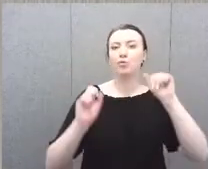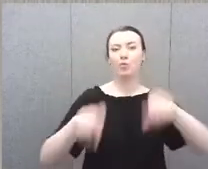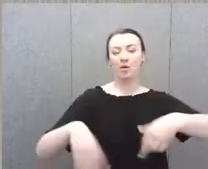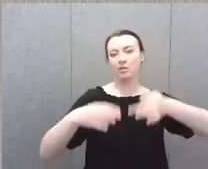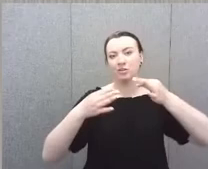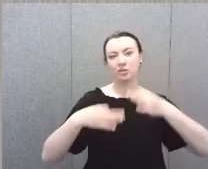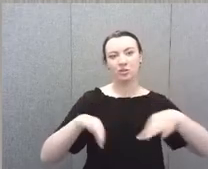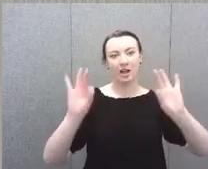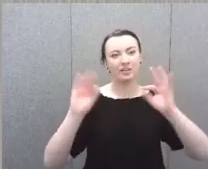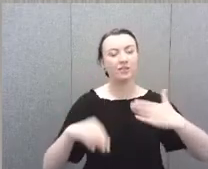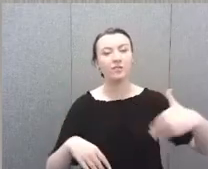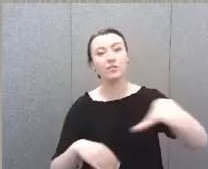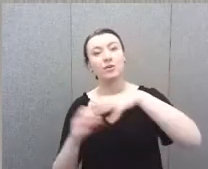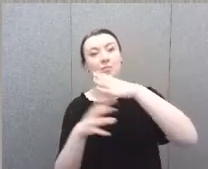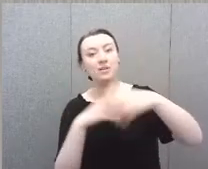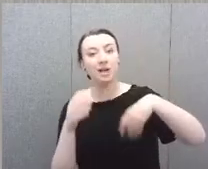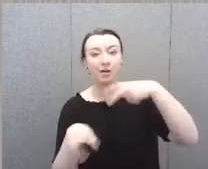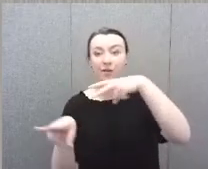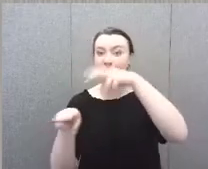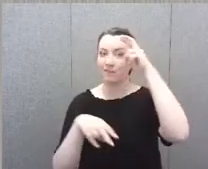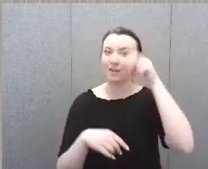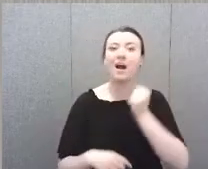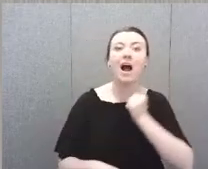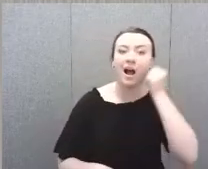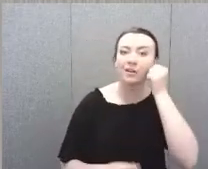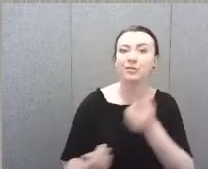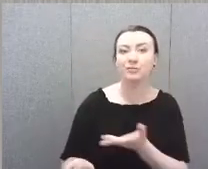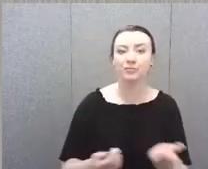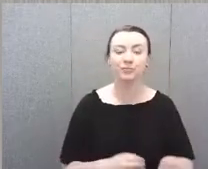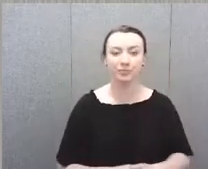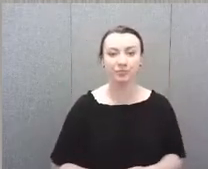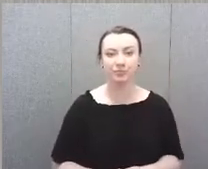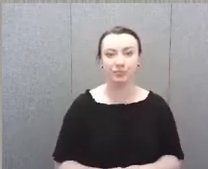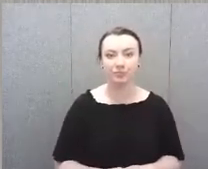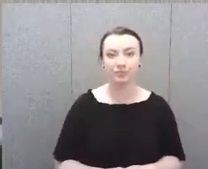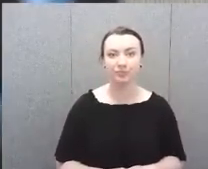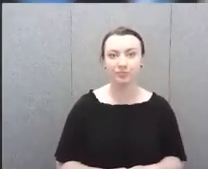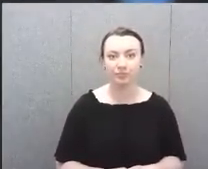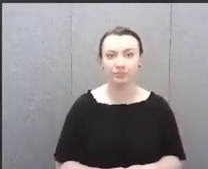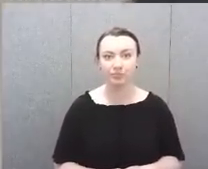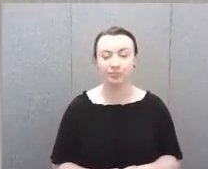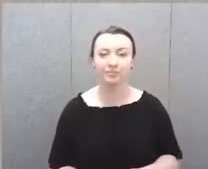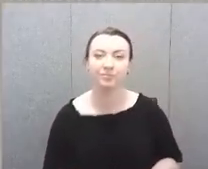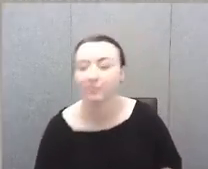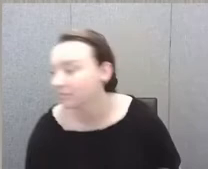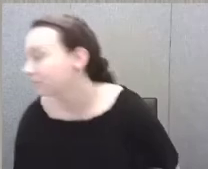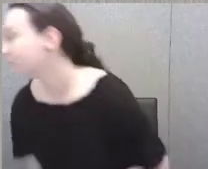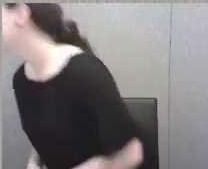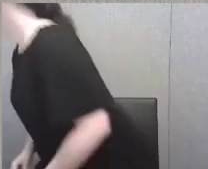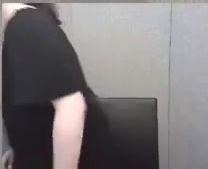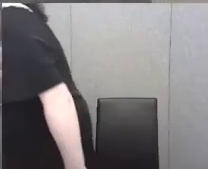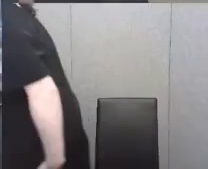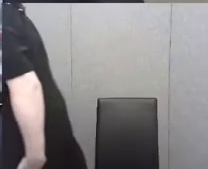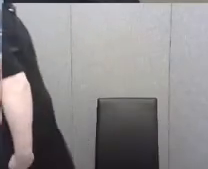мог быть замечен и выражен во всех странах мира. Большое спасибо.